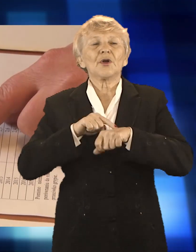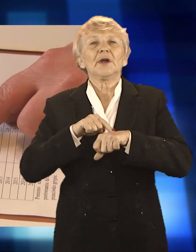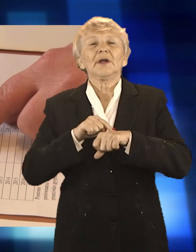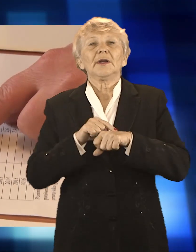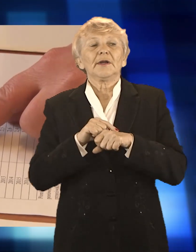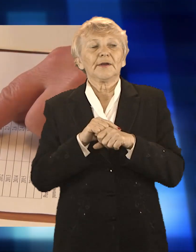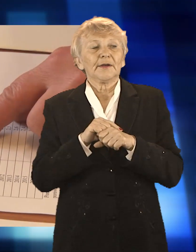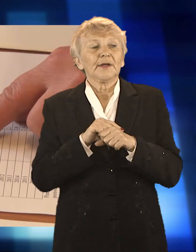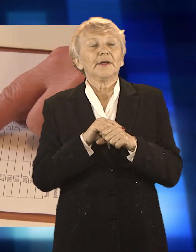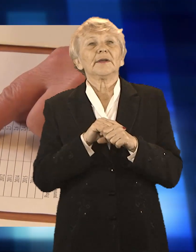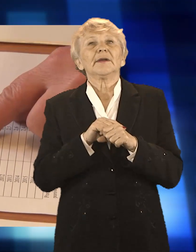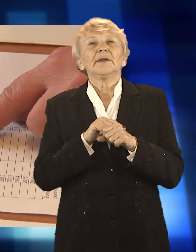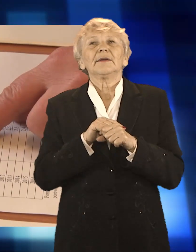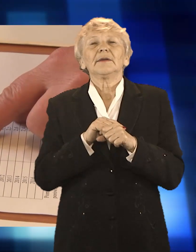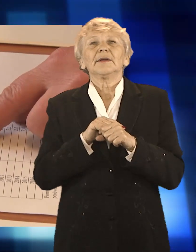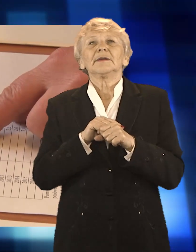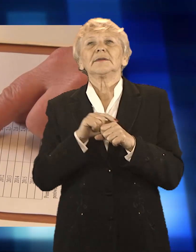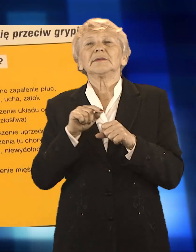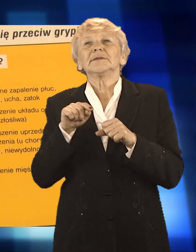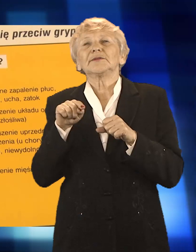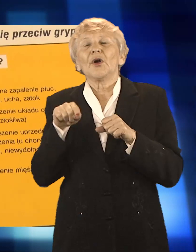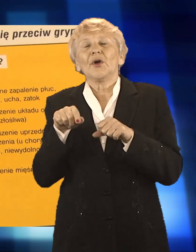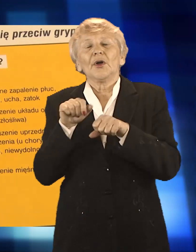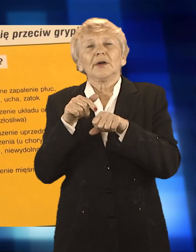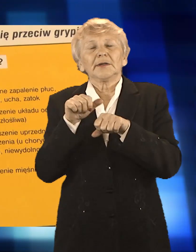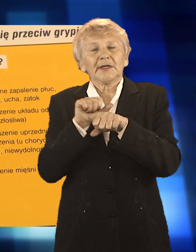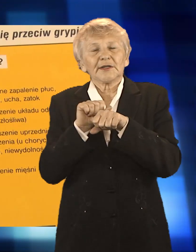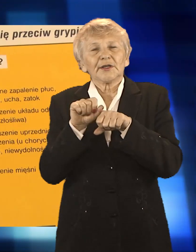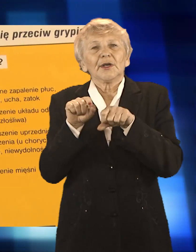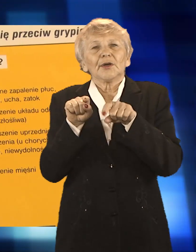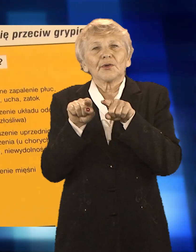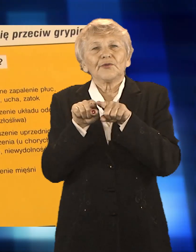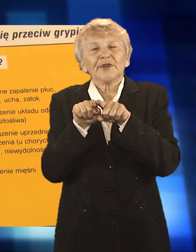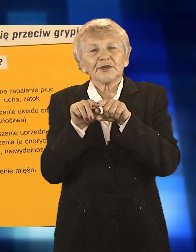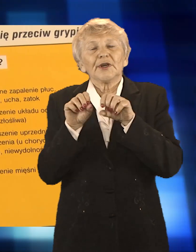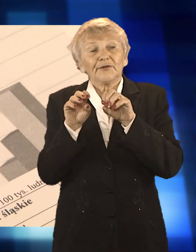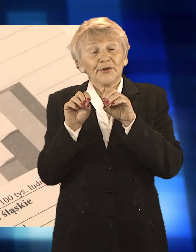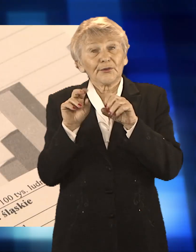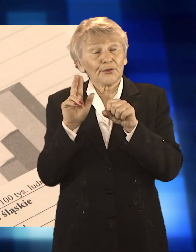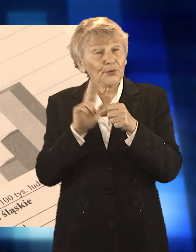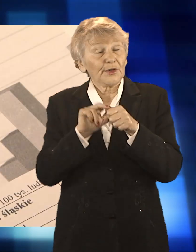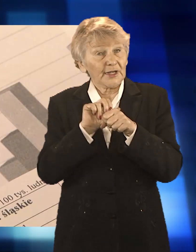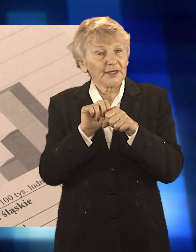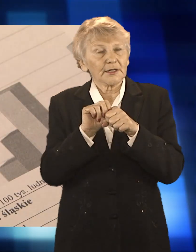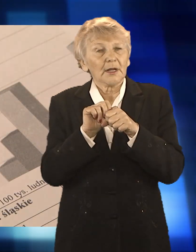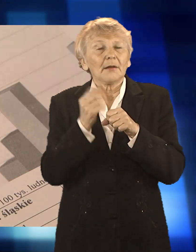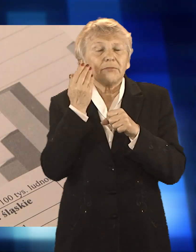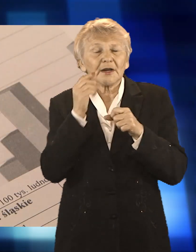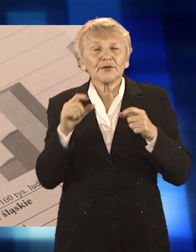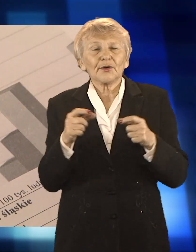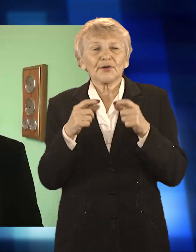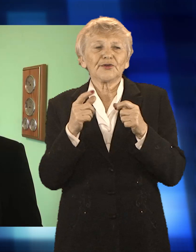jest taki straszny, jak go malują, bowiem grypa jest podobnie groźna. W samym styczniu na przykład w powiecie raciborskim stwierdzono aż